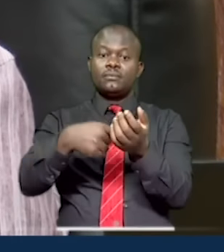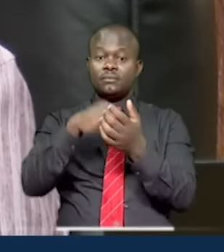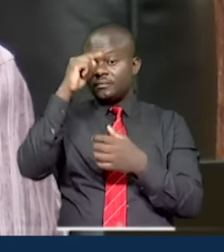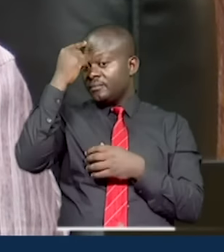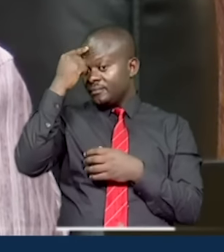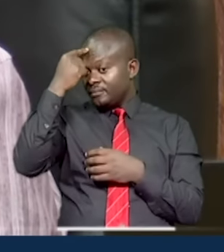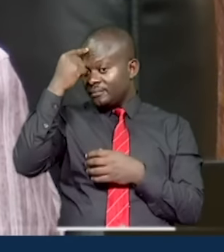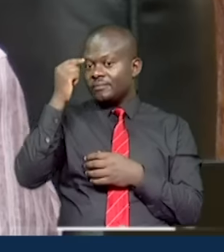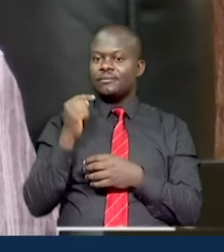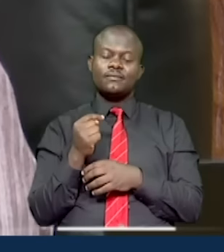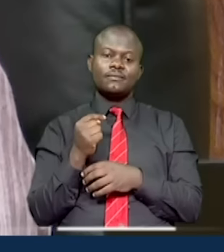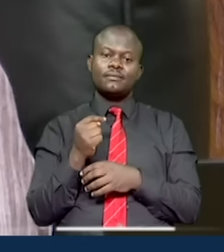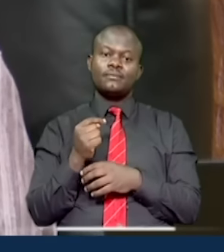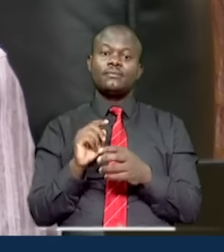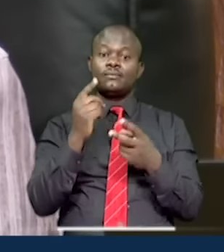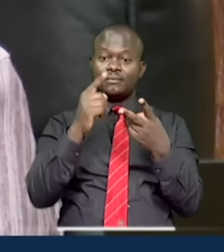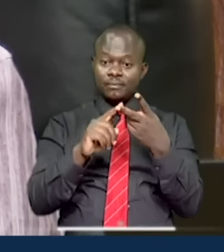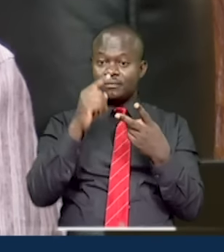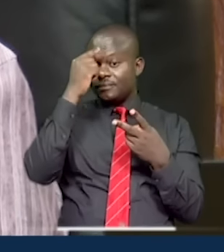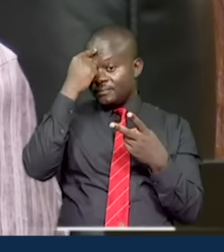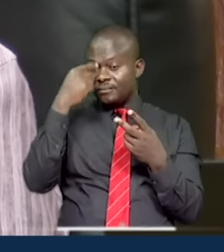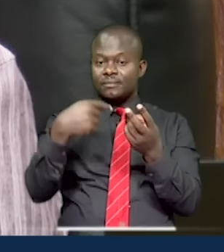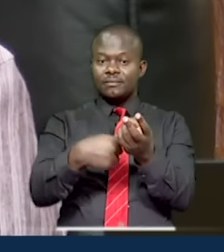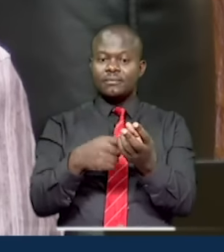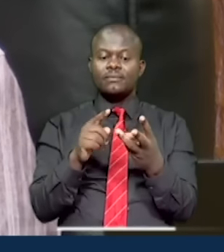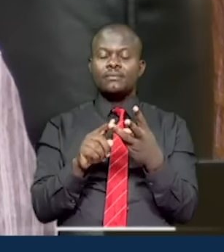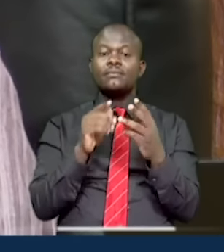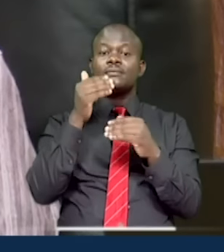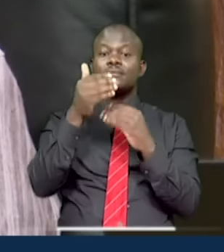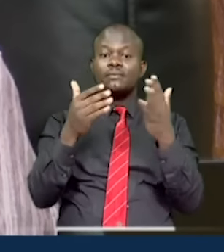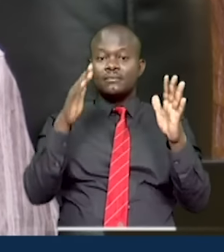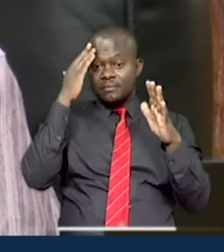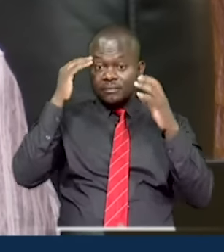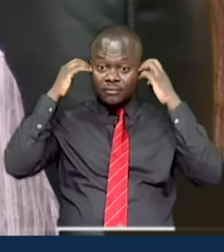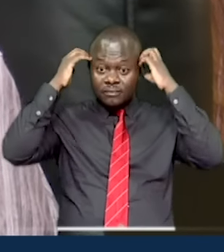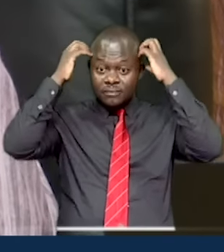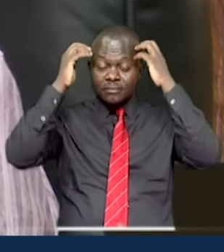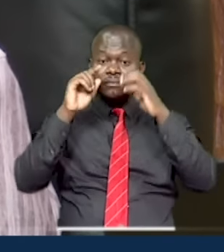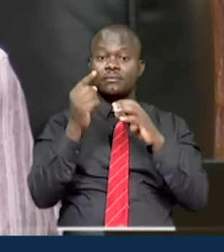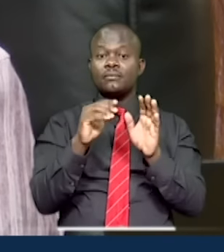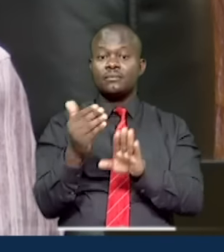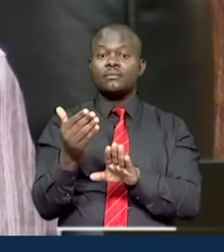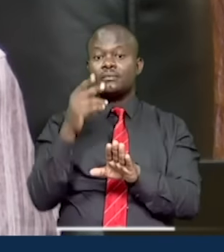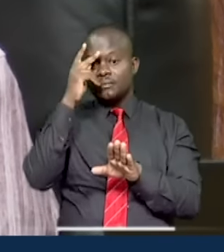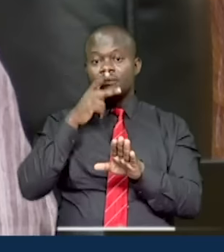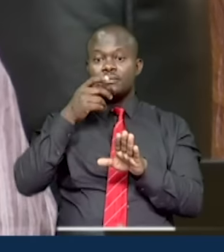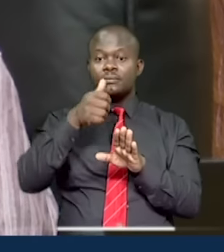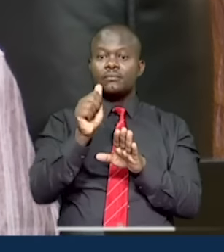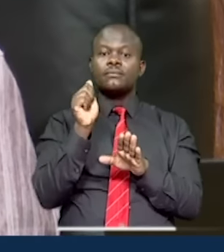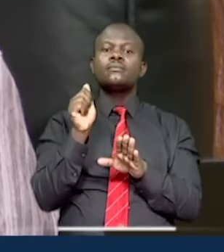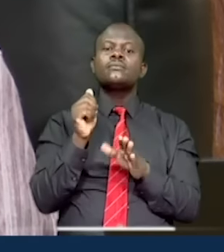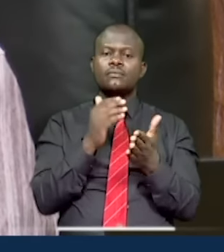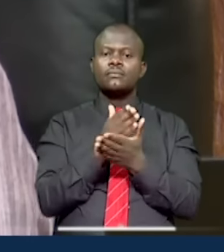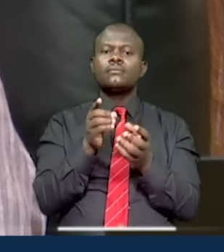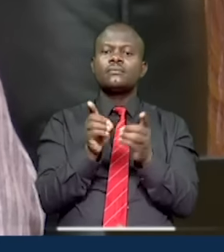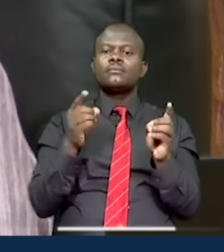Buhinde, uwa kabiri aramuvuza, birangiye kubera na turomu umwe yagize no gupfusha ababyeyi be ati "Edaire dutandukane